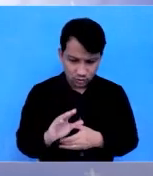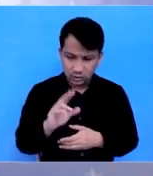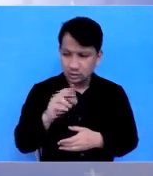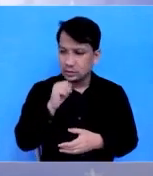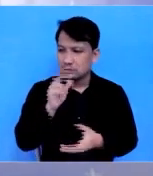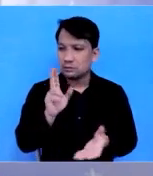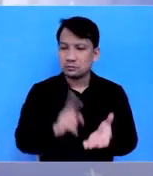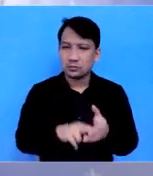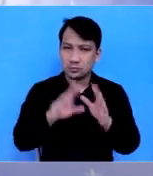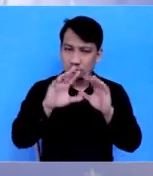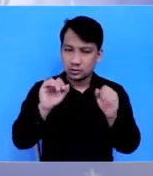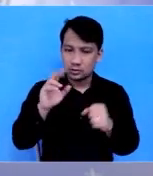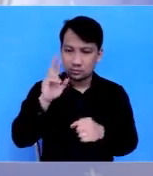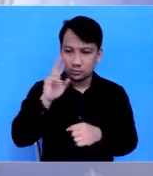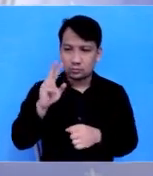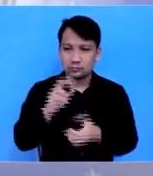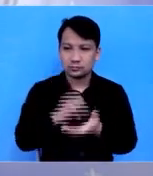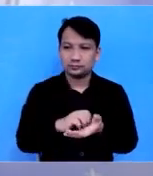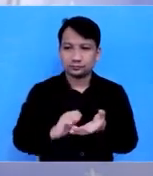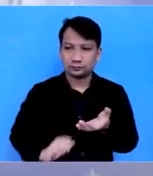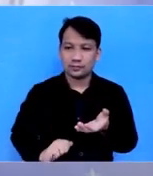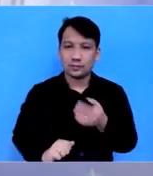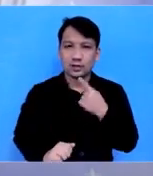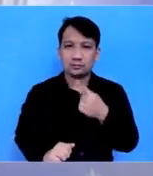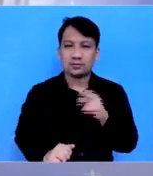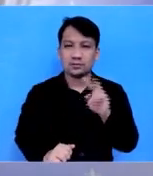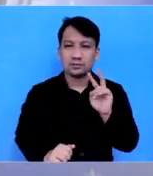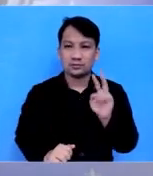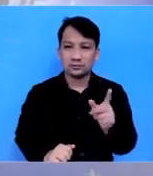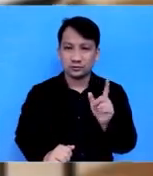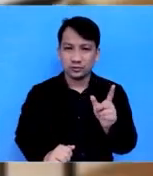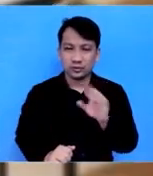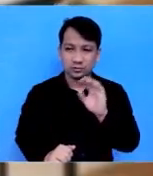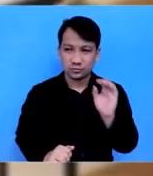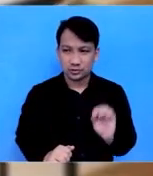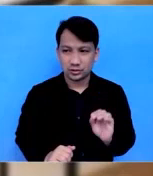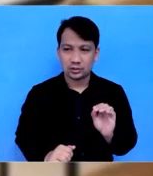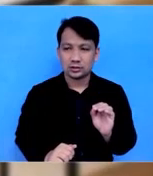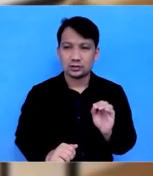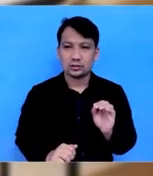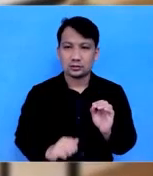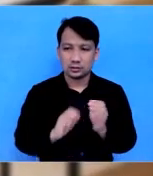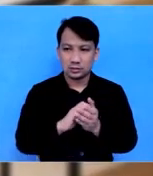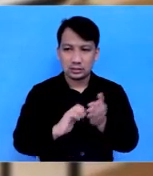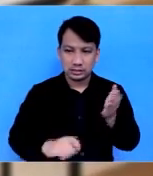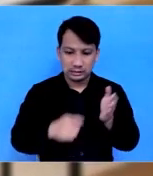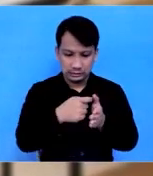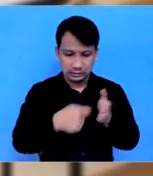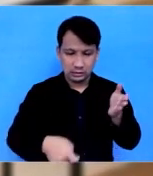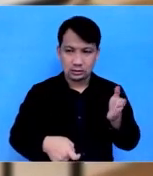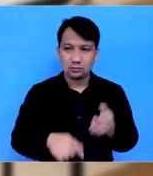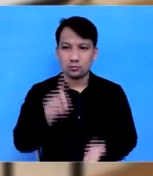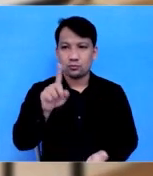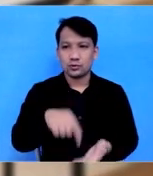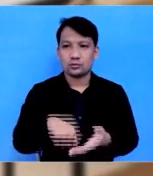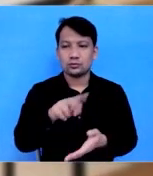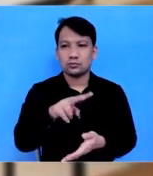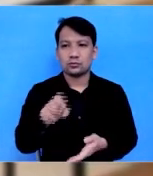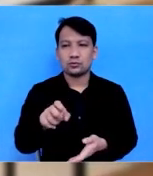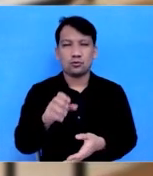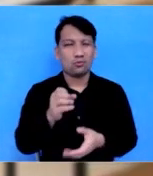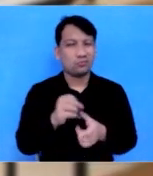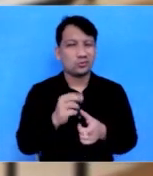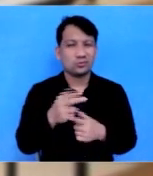PBBM, makakaltasan yan ng 20% buwis. Katumbas yan ng nasa 1,200 pesos